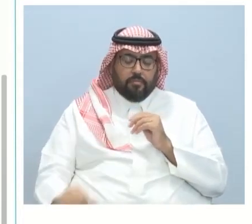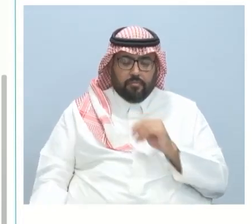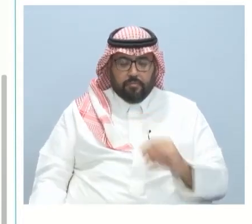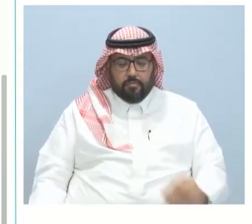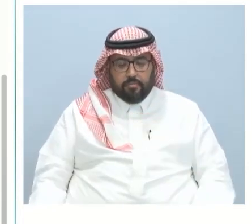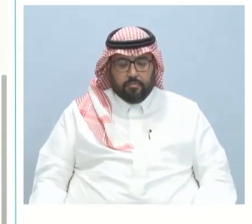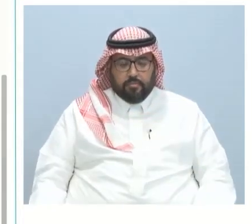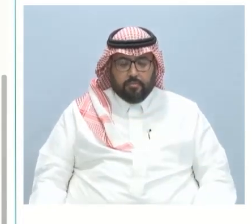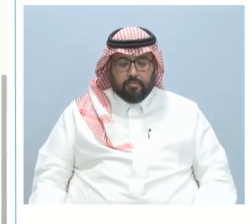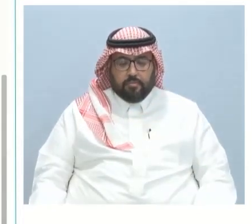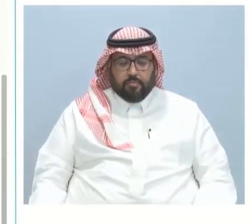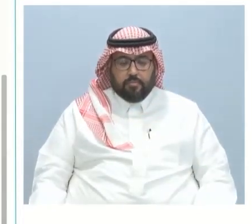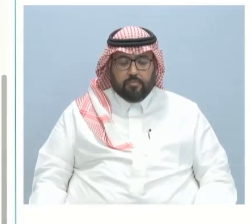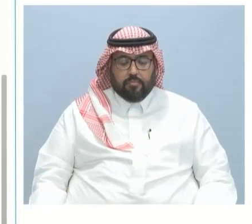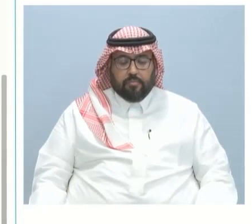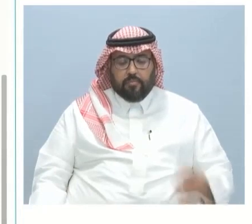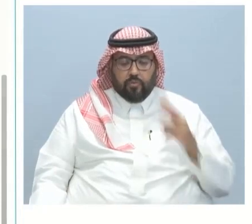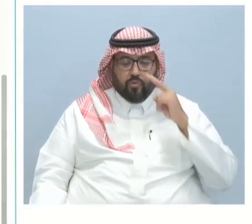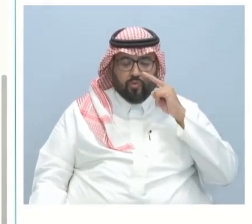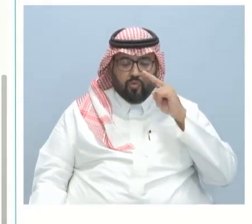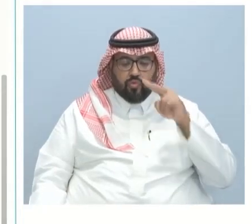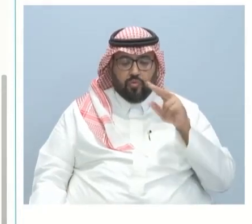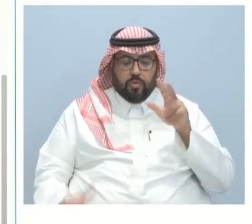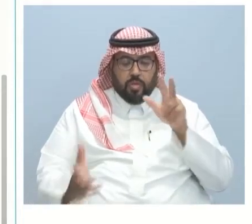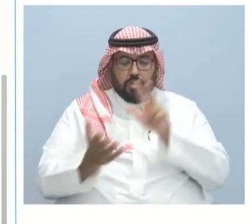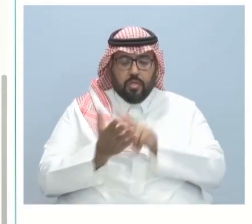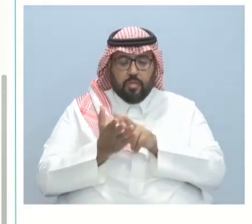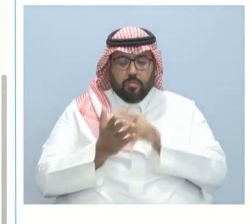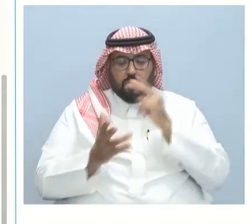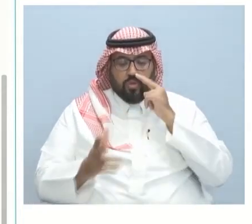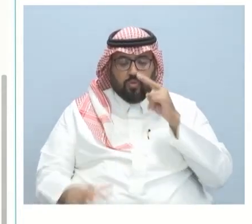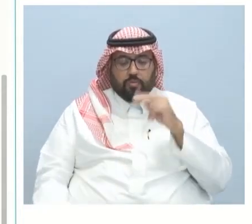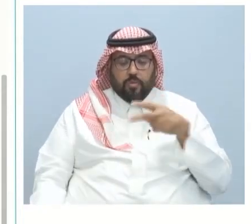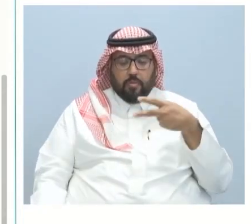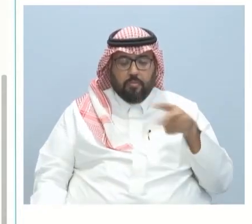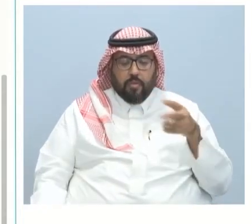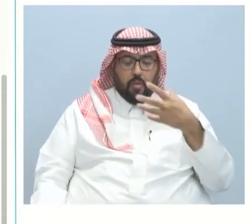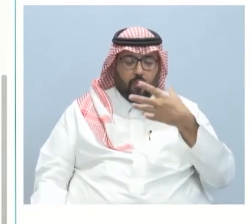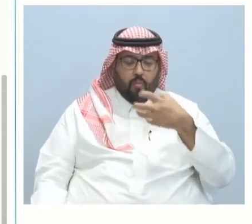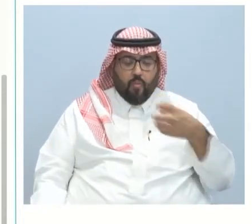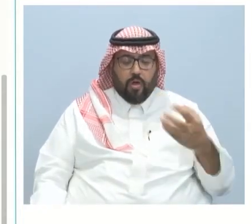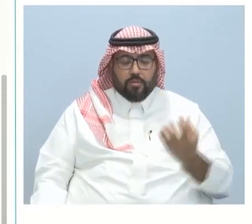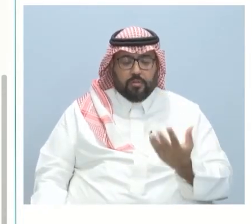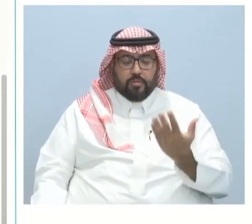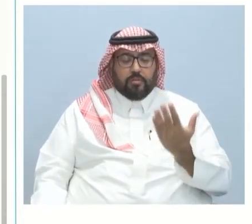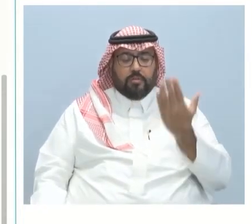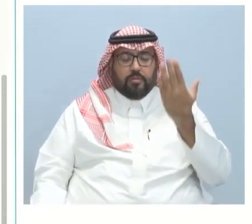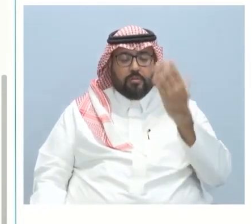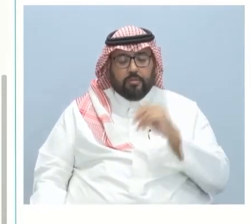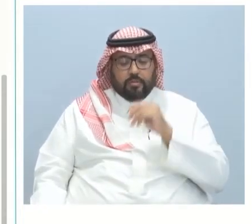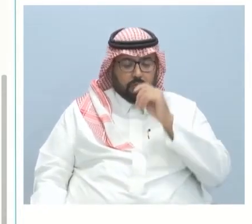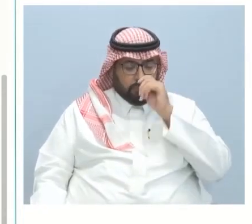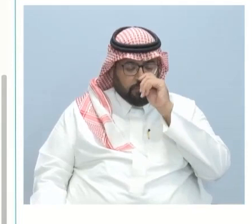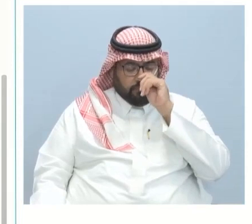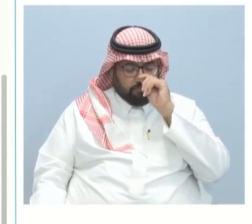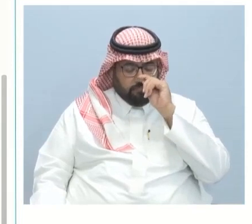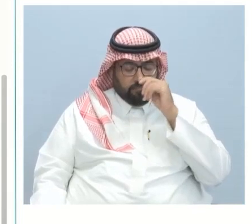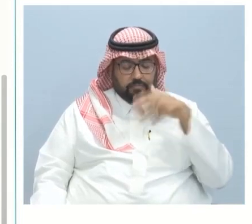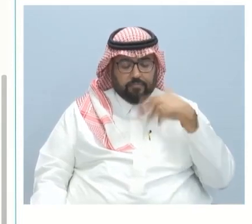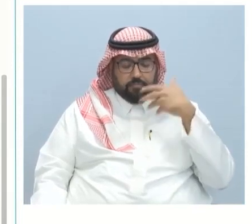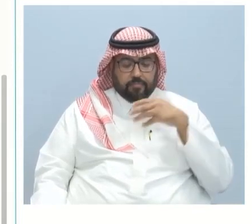البنفسجي نشاهد بعد الضغط على زر بدايه في شريط الادوات نشاهد حركه الروبوت في ساحه